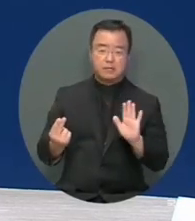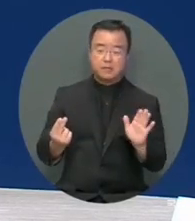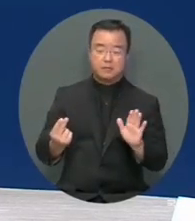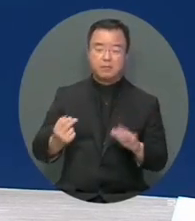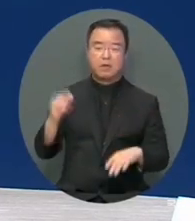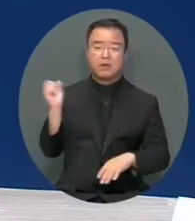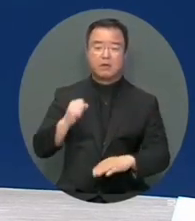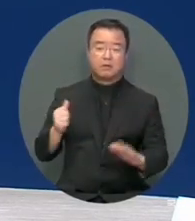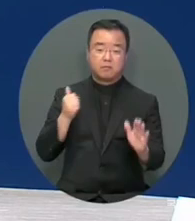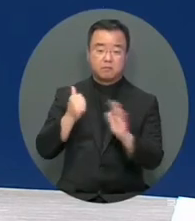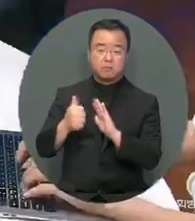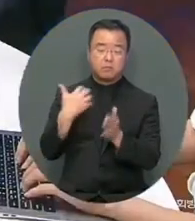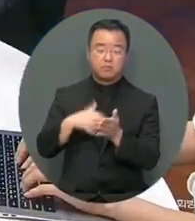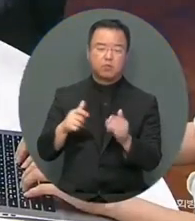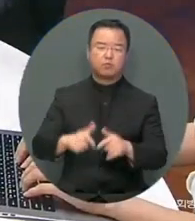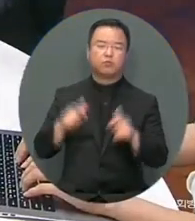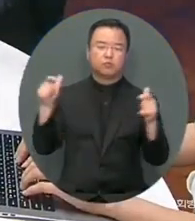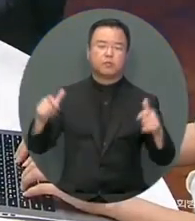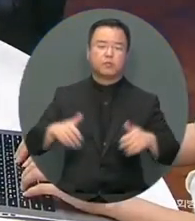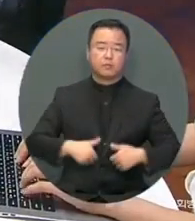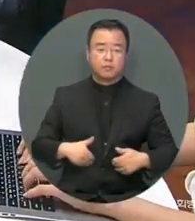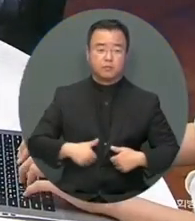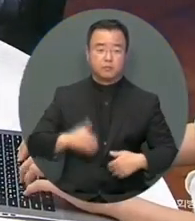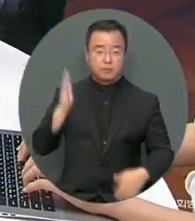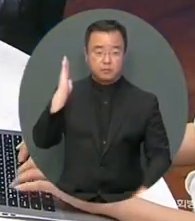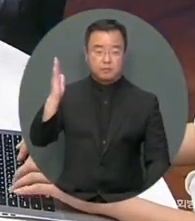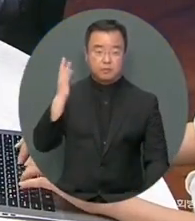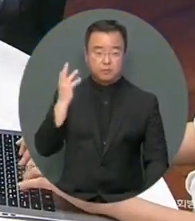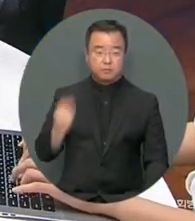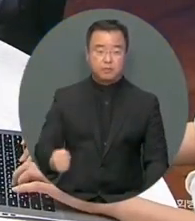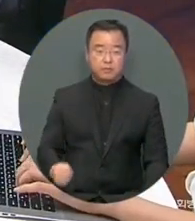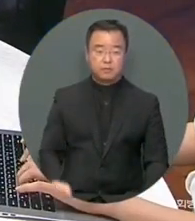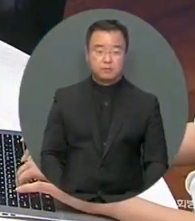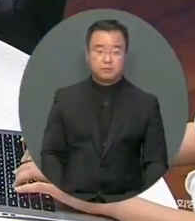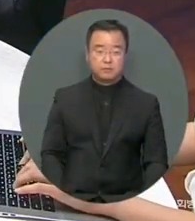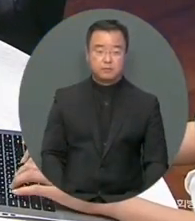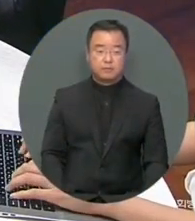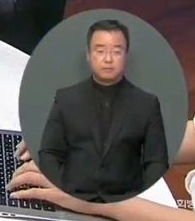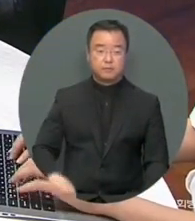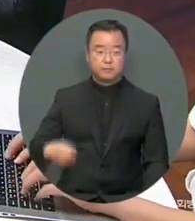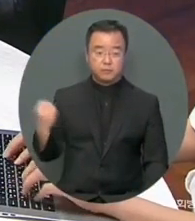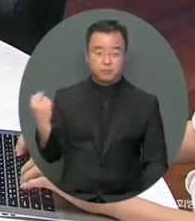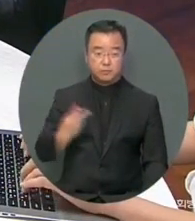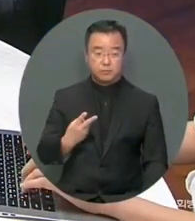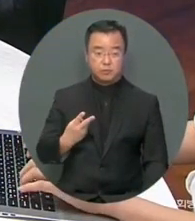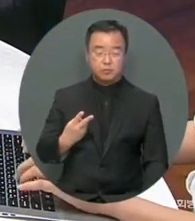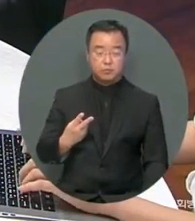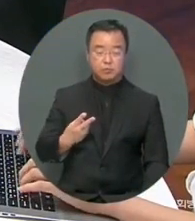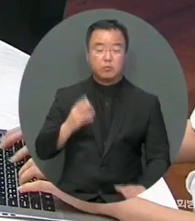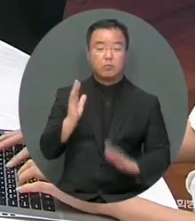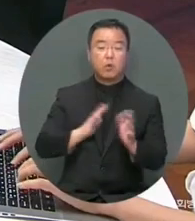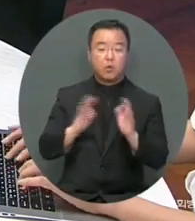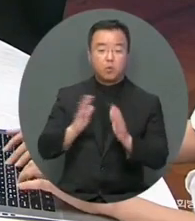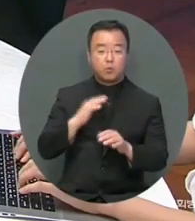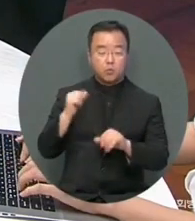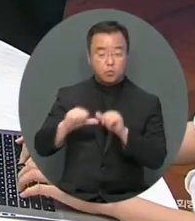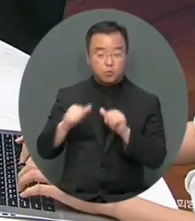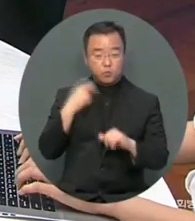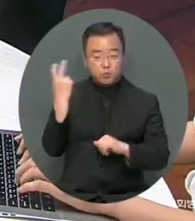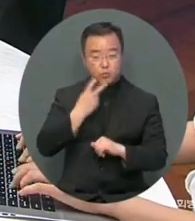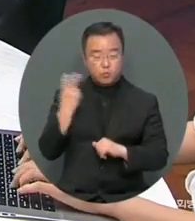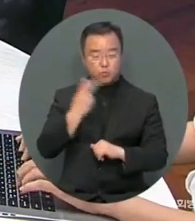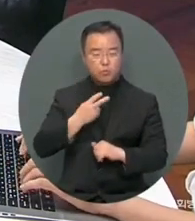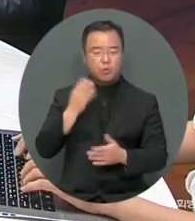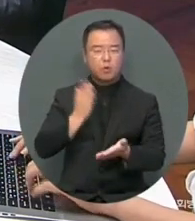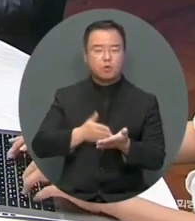비례대표 같은 것은 더 늘려야 한다는 의견도 많이 나오고 있고 특히 공론화 조사나 언론인들 650분을